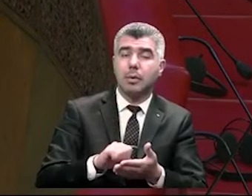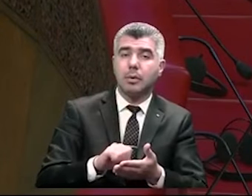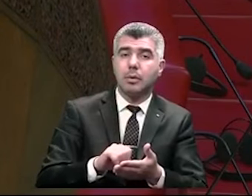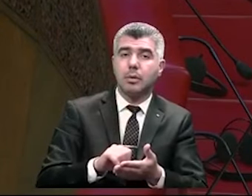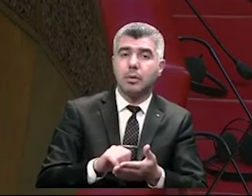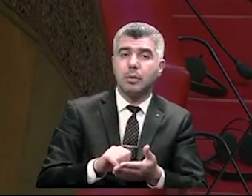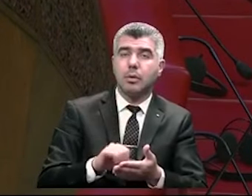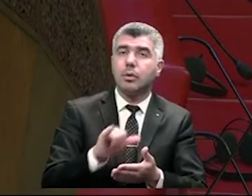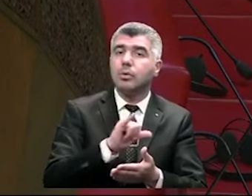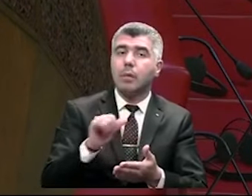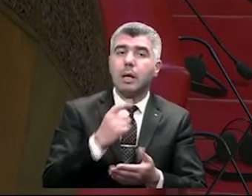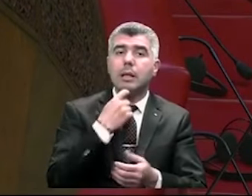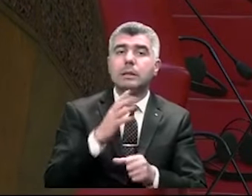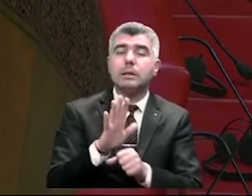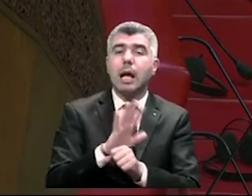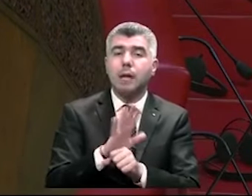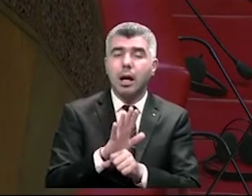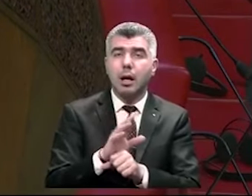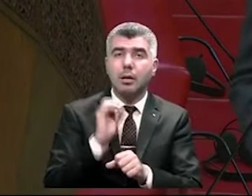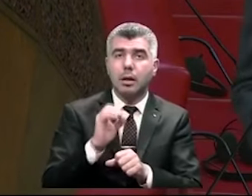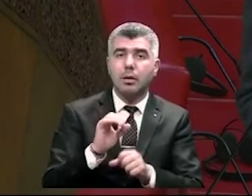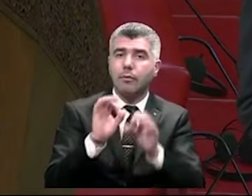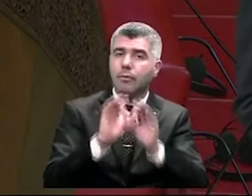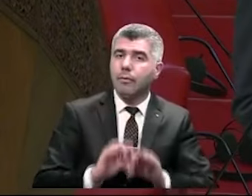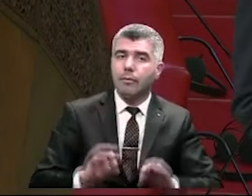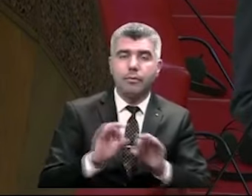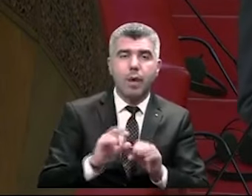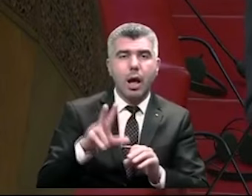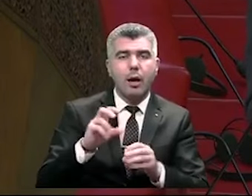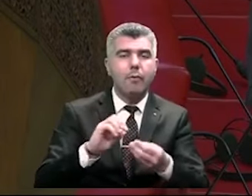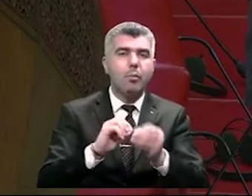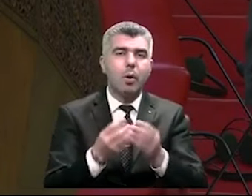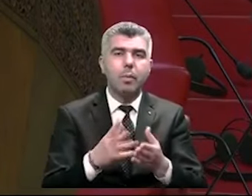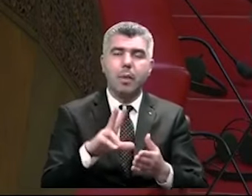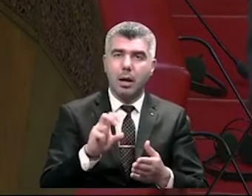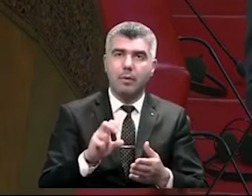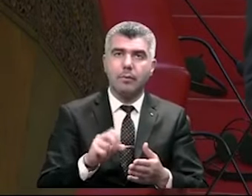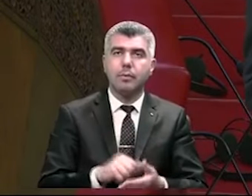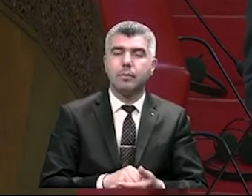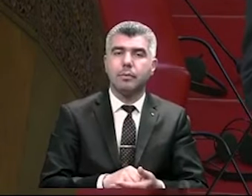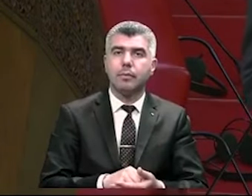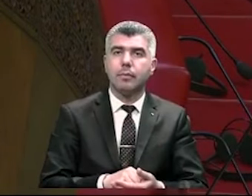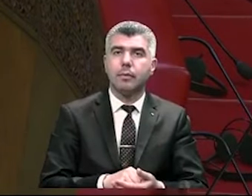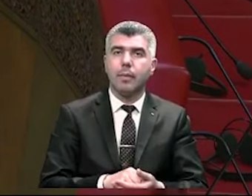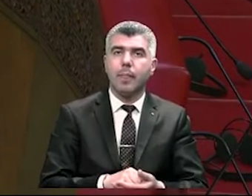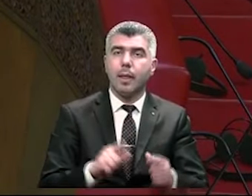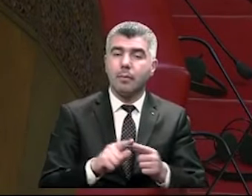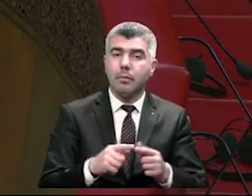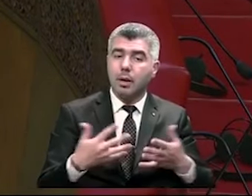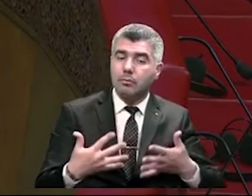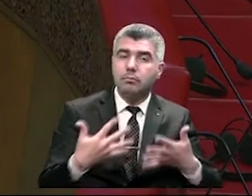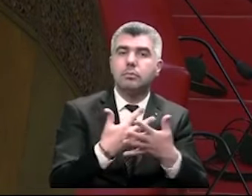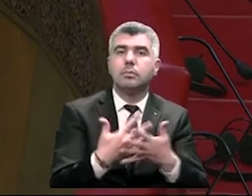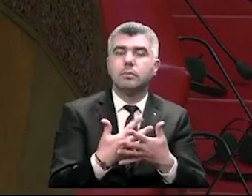محاضرات في تازه ولا في ق صالح ولا احنا عارفين المشاكل اللي كين خصنا نجمع